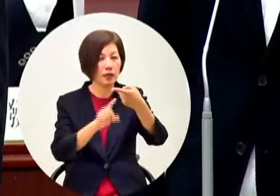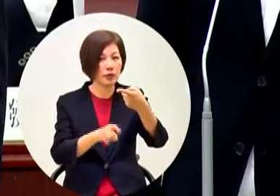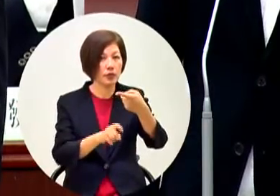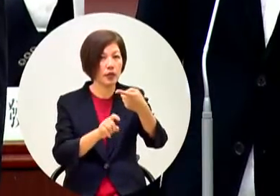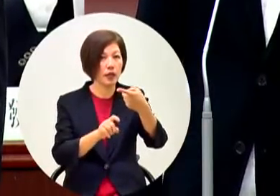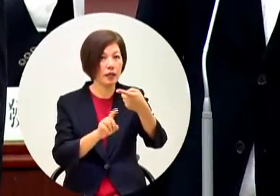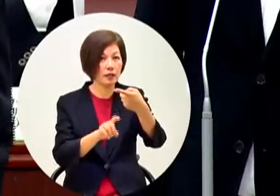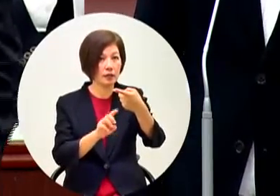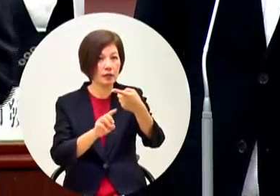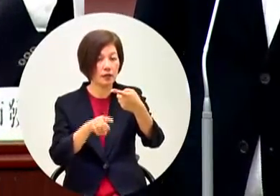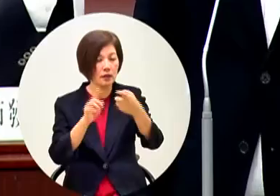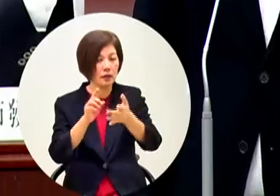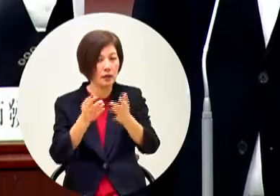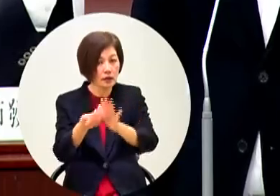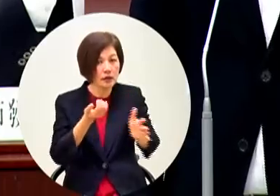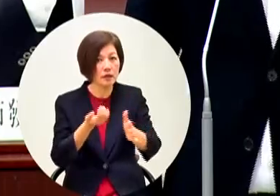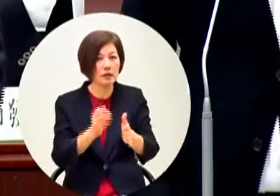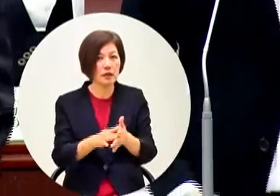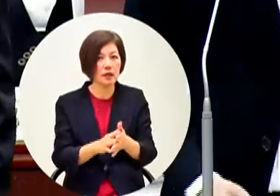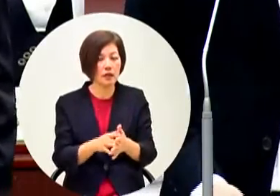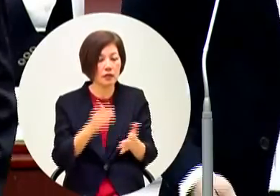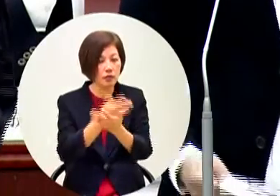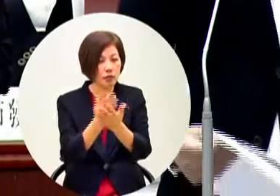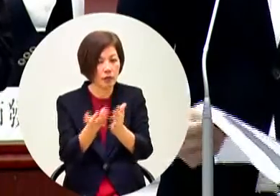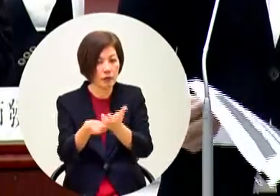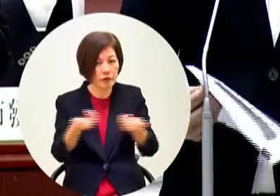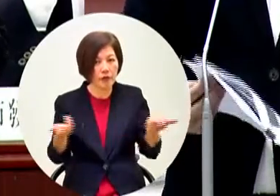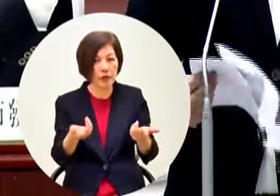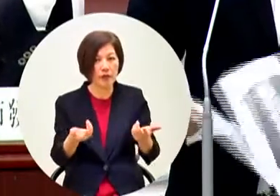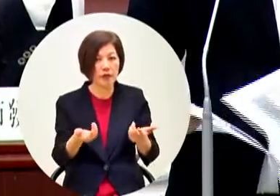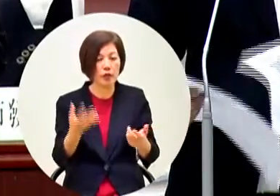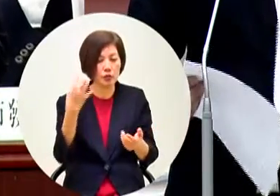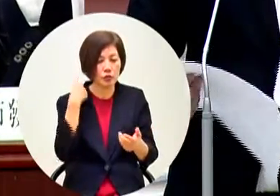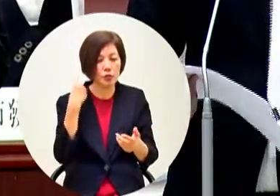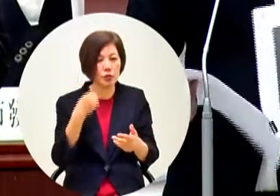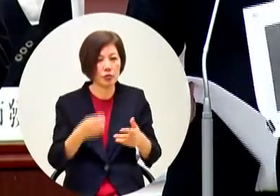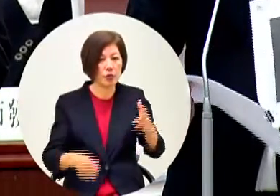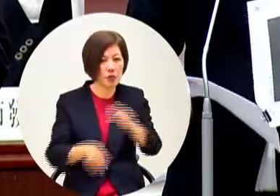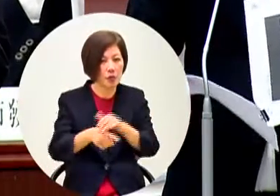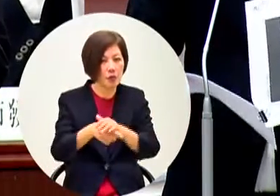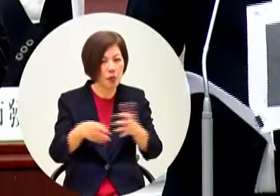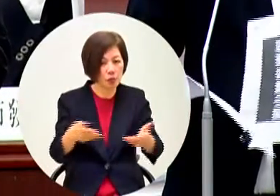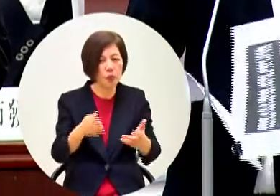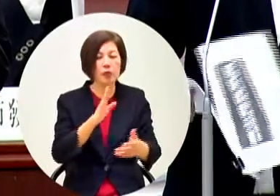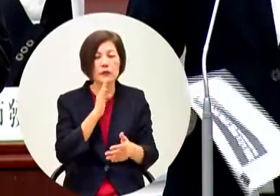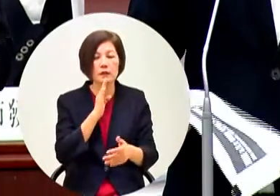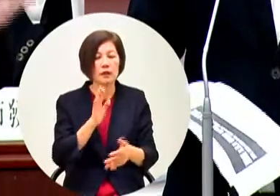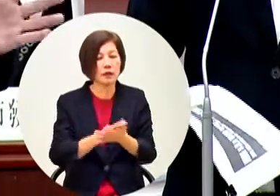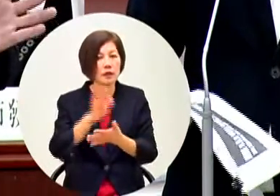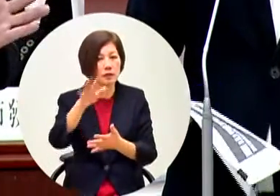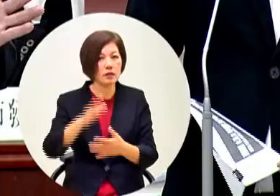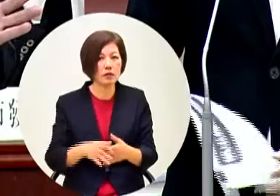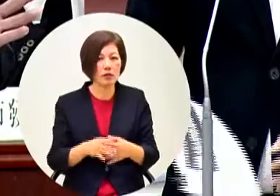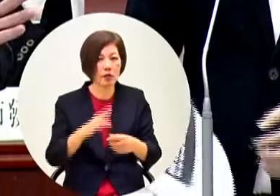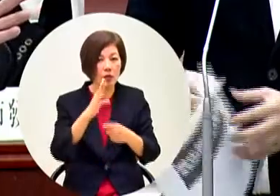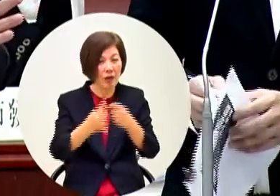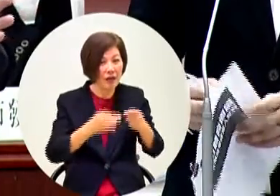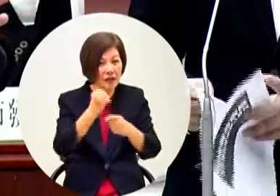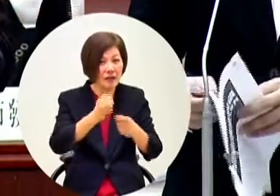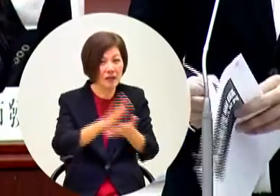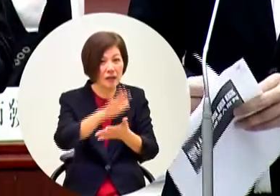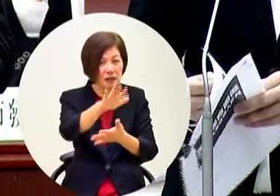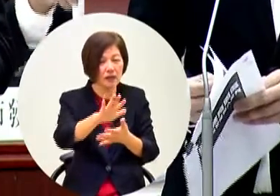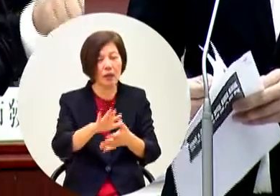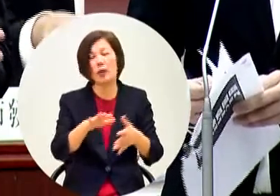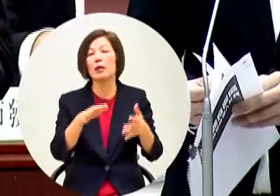制就没有再去做这个叫旧违建。那过来再有定哪一年以后，大概就